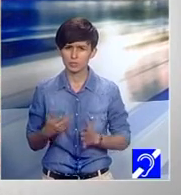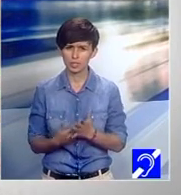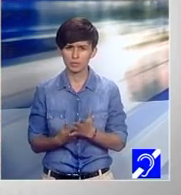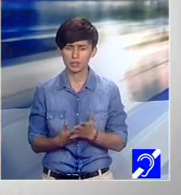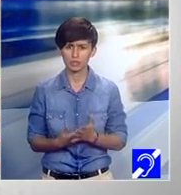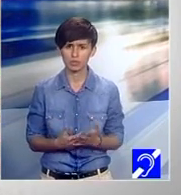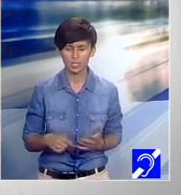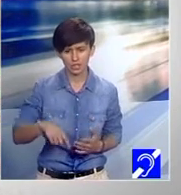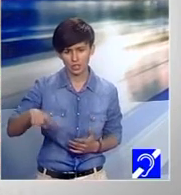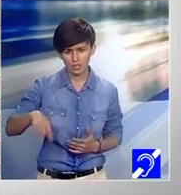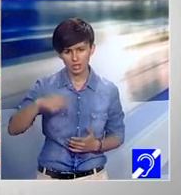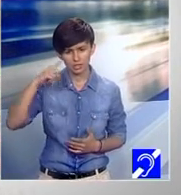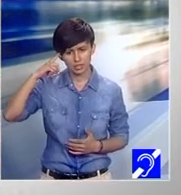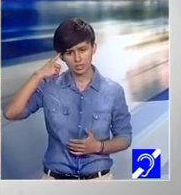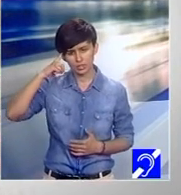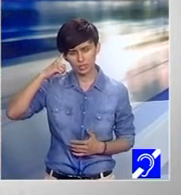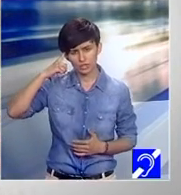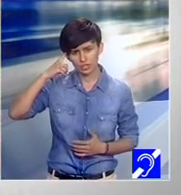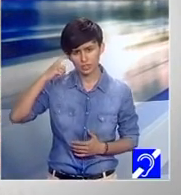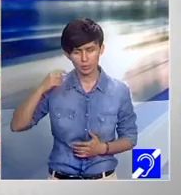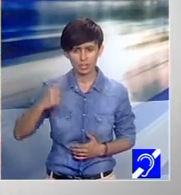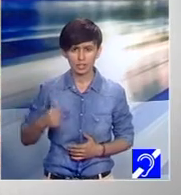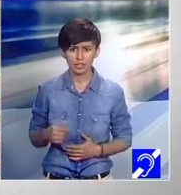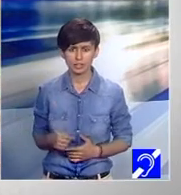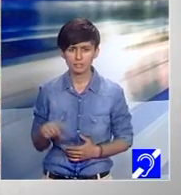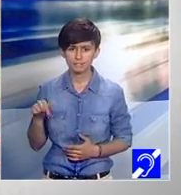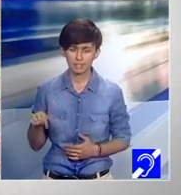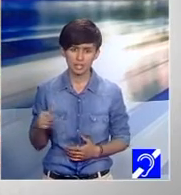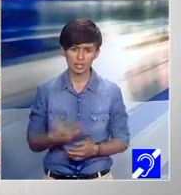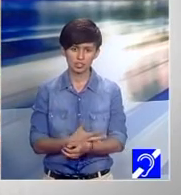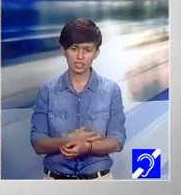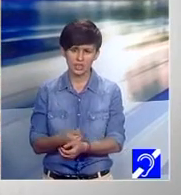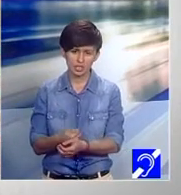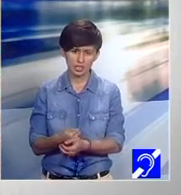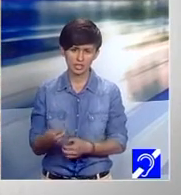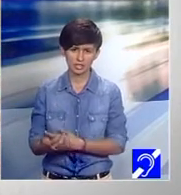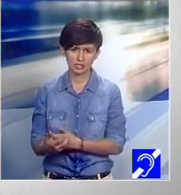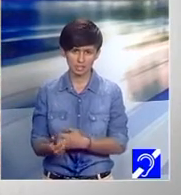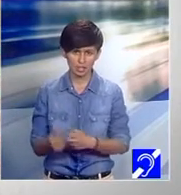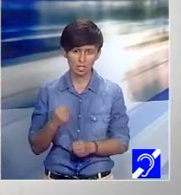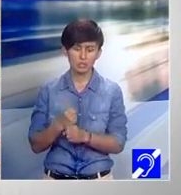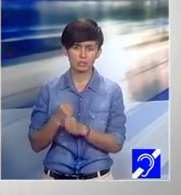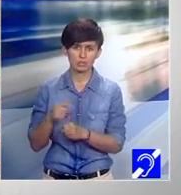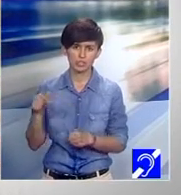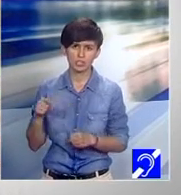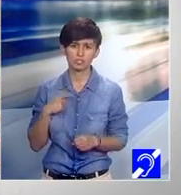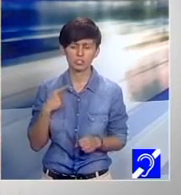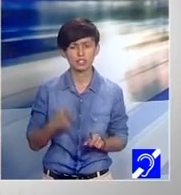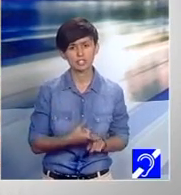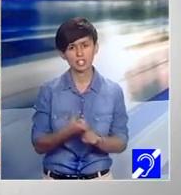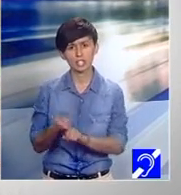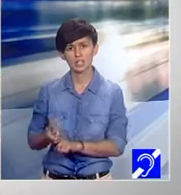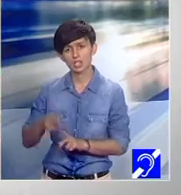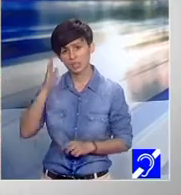că știm că de acea probă făcută atunci depinde foarte mult viitorul acelui